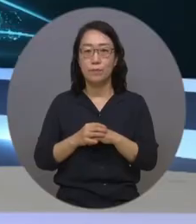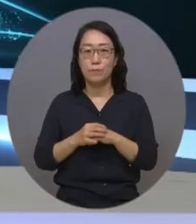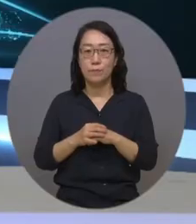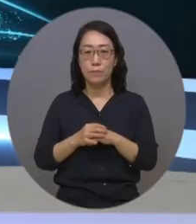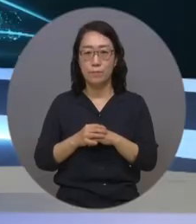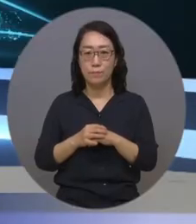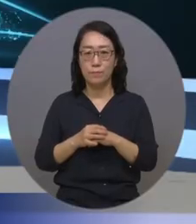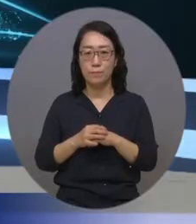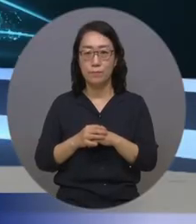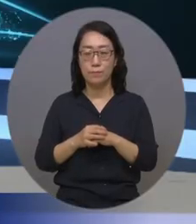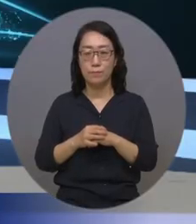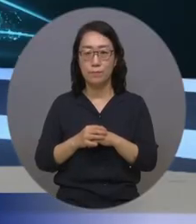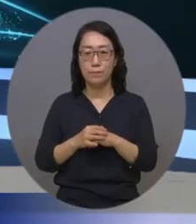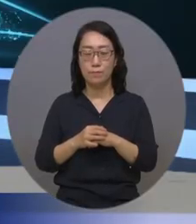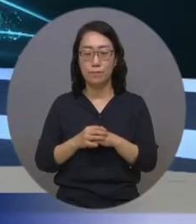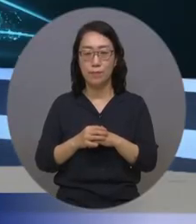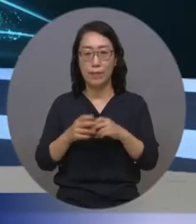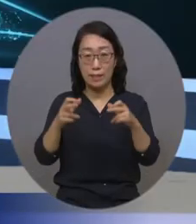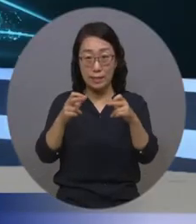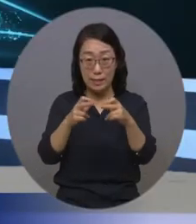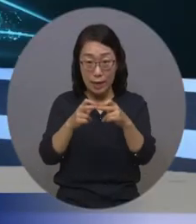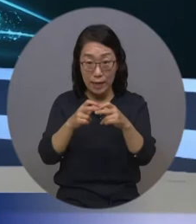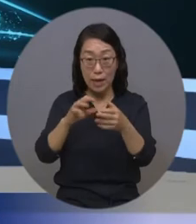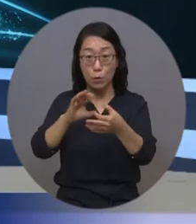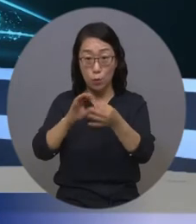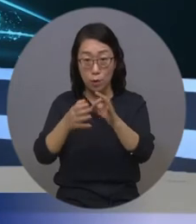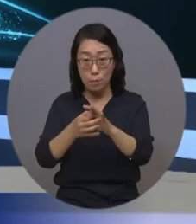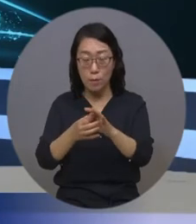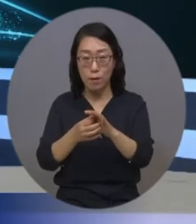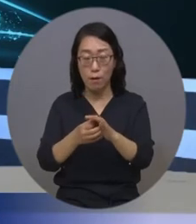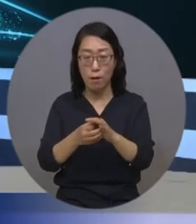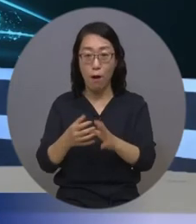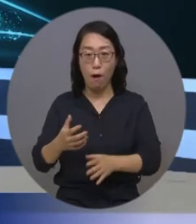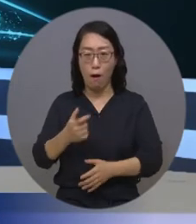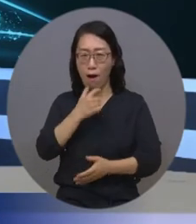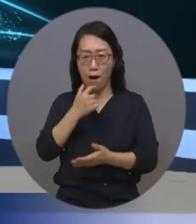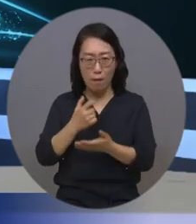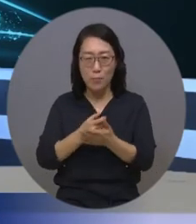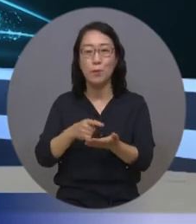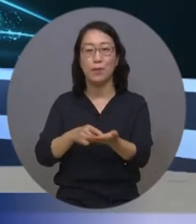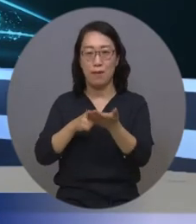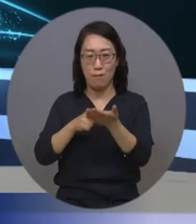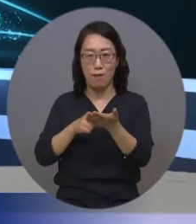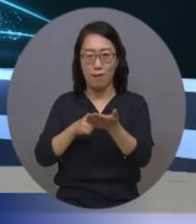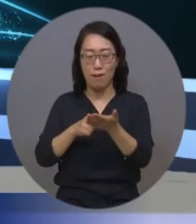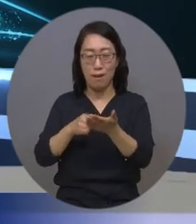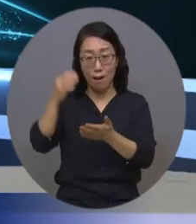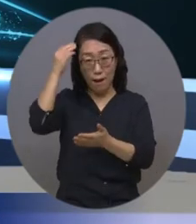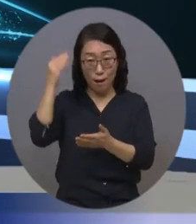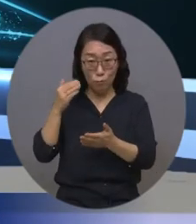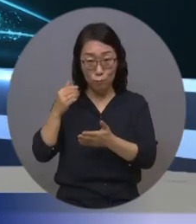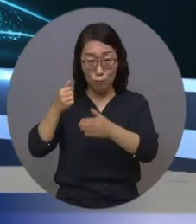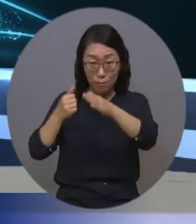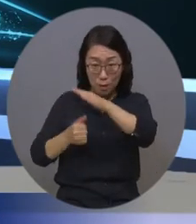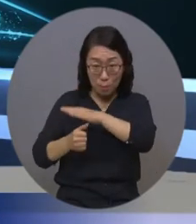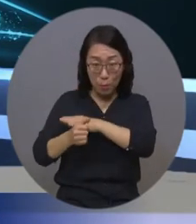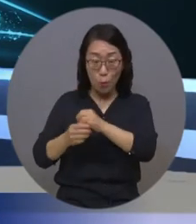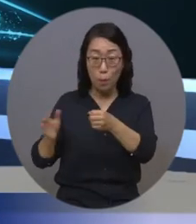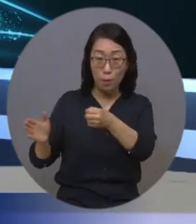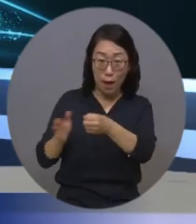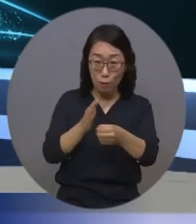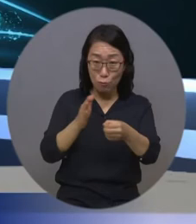패럴림픽에서는 많은 명장면들이 연출됐습니다. 그중 대한민국 선수단은 탁구